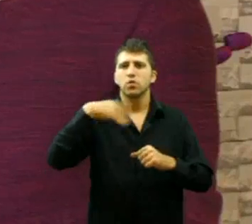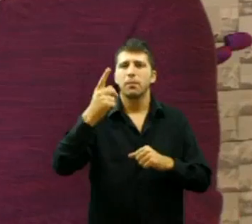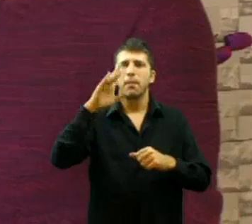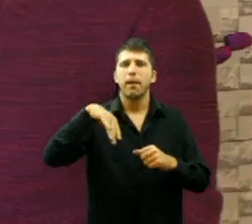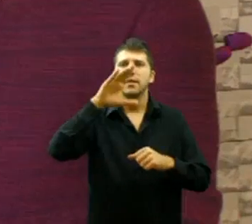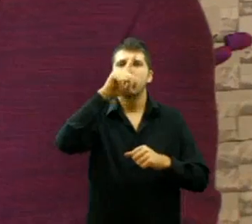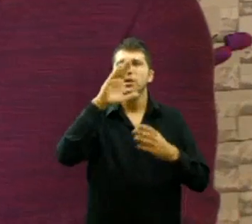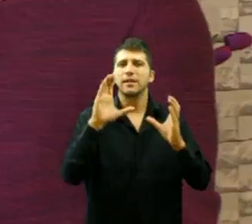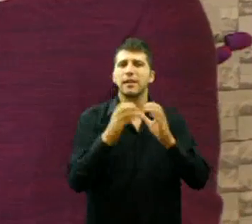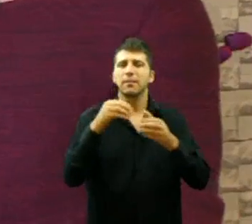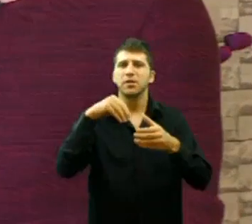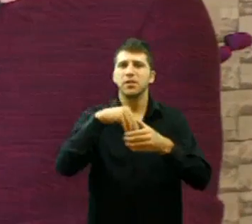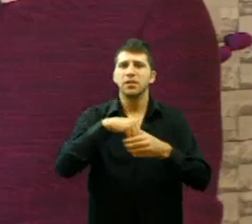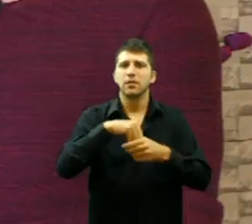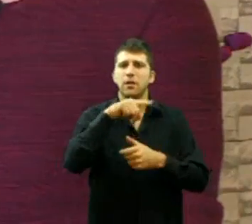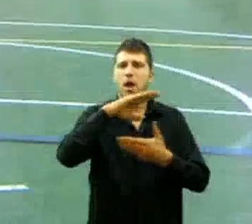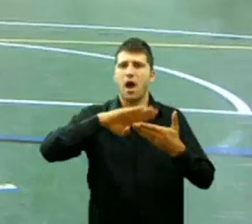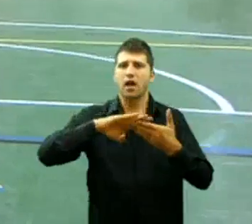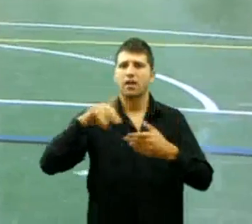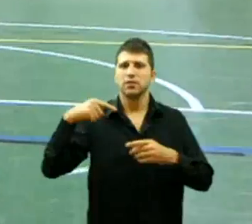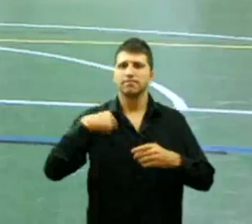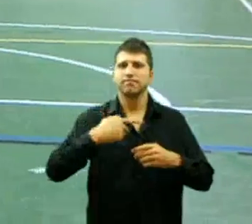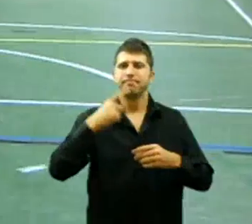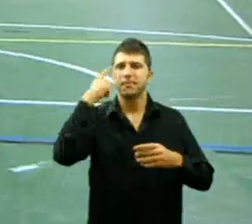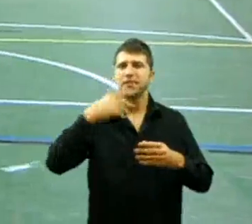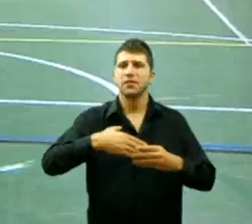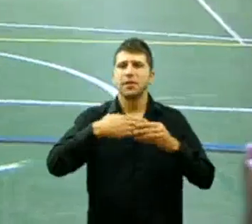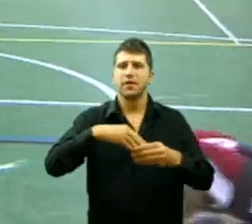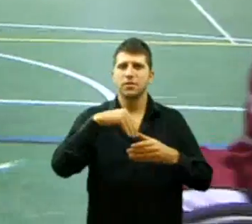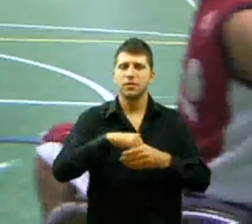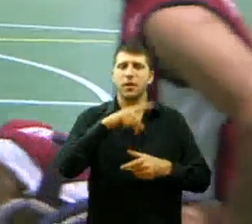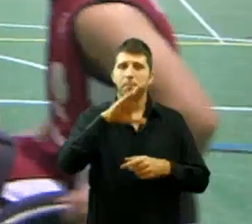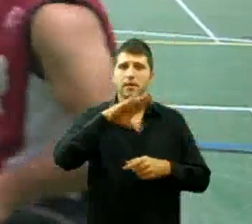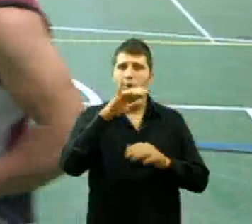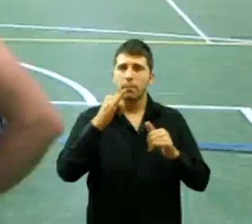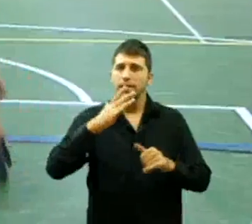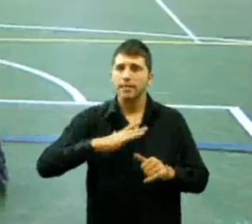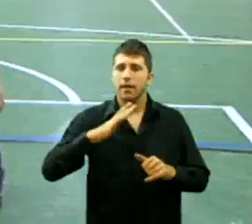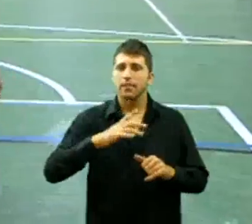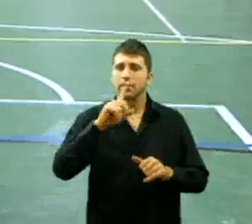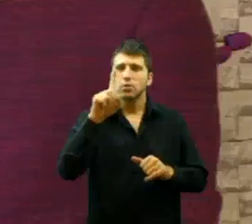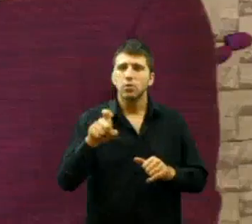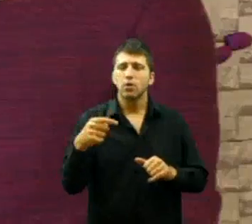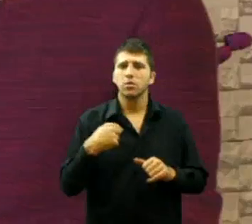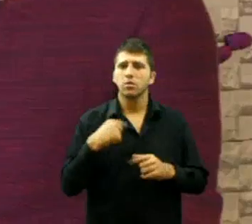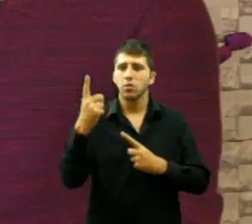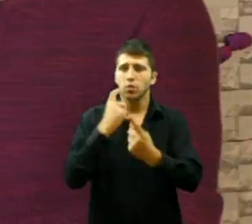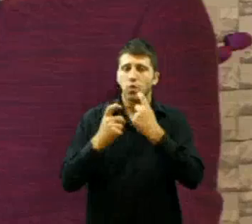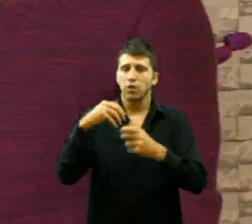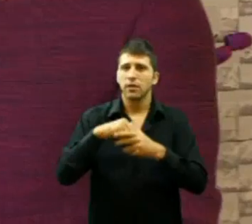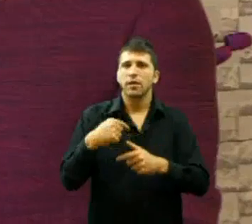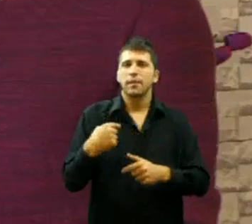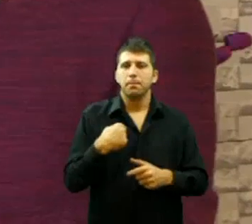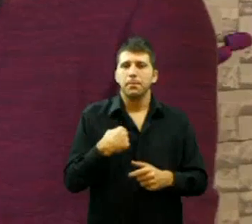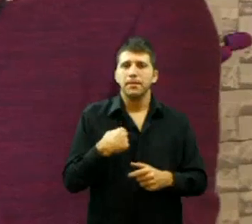takımıyla arkadaşlar vasıtasıyla tanıştım. İşte basketbol oynamak ister misin dediler. Tabii o zaman biz